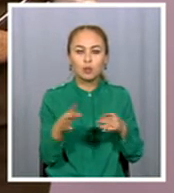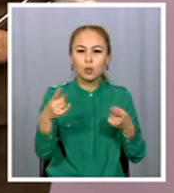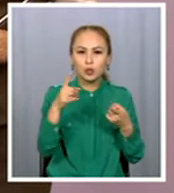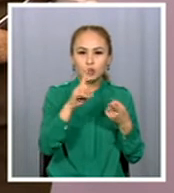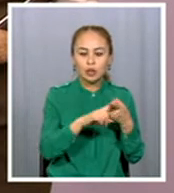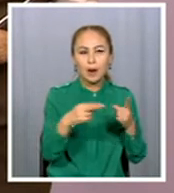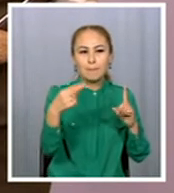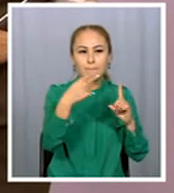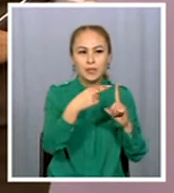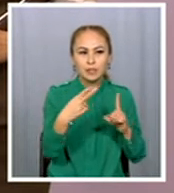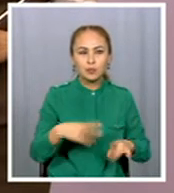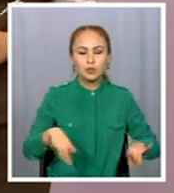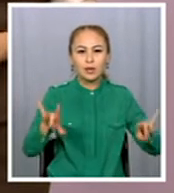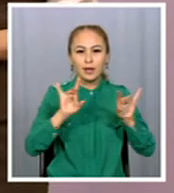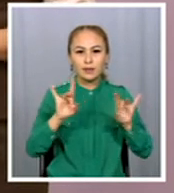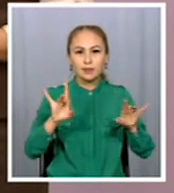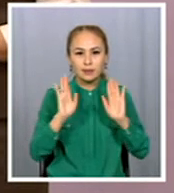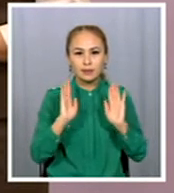мазмұнын айтасыңдар.